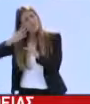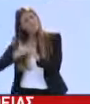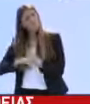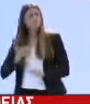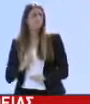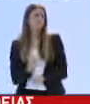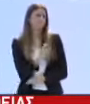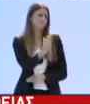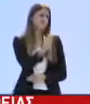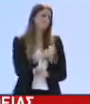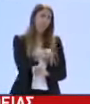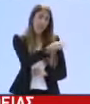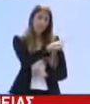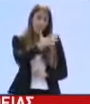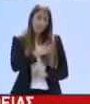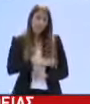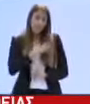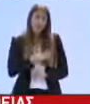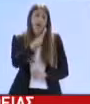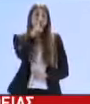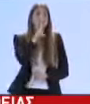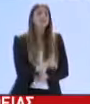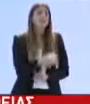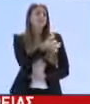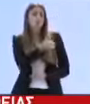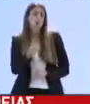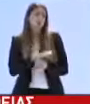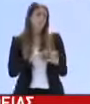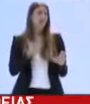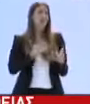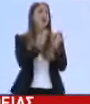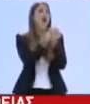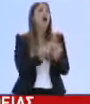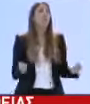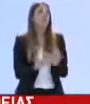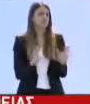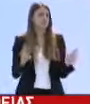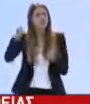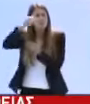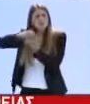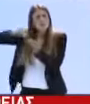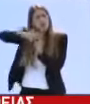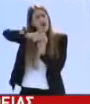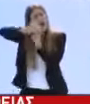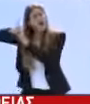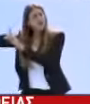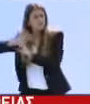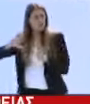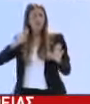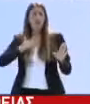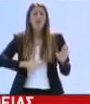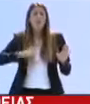Επιθυμούν πάνω απ' όλα τον πραγματισμό των αποτελεσμάτων και όχι τις ιδεολειψίες. Επιθυμούν να